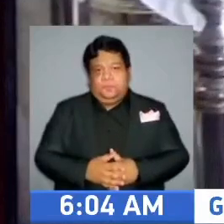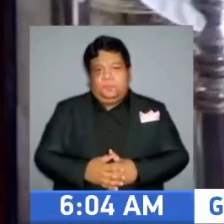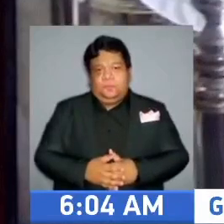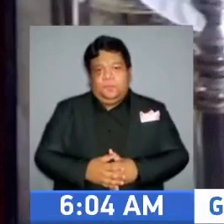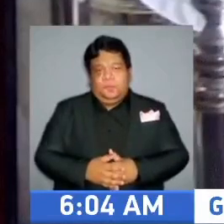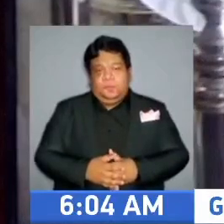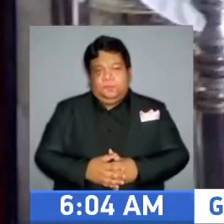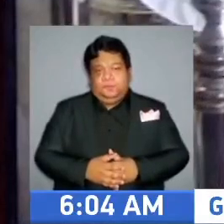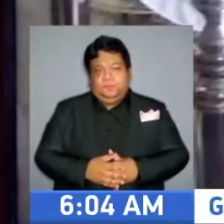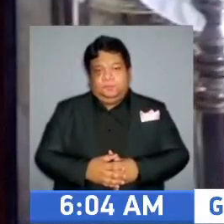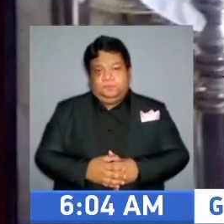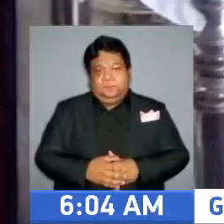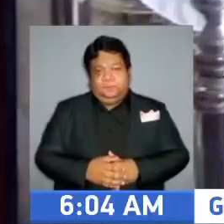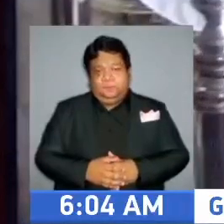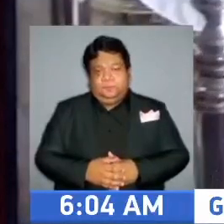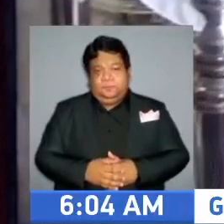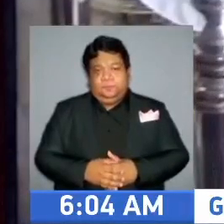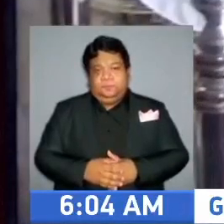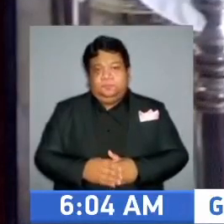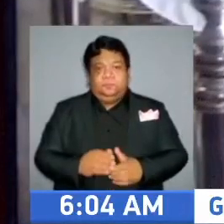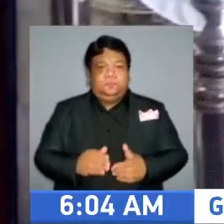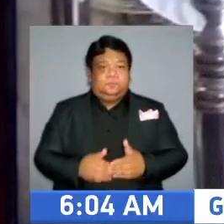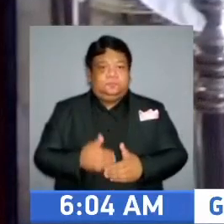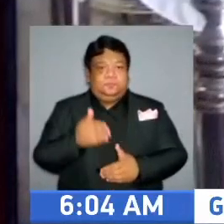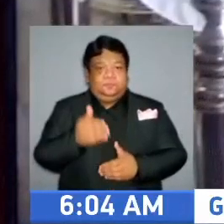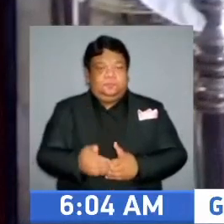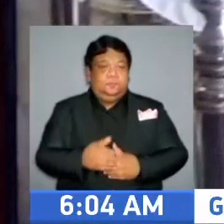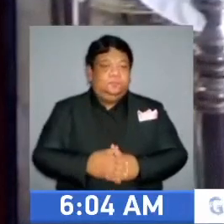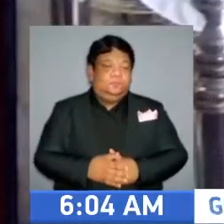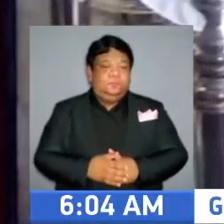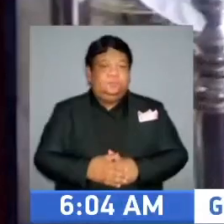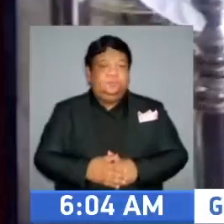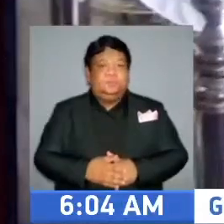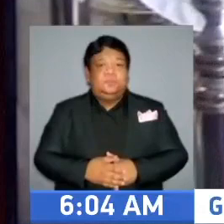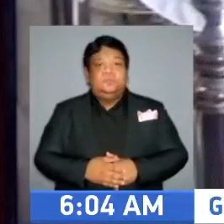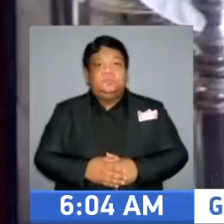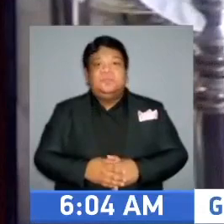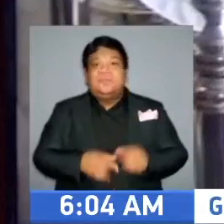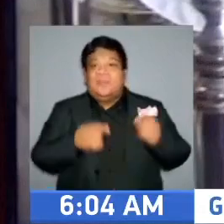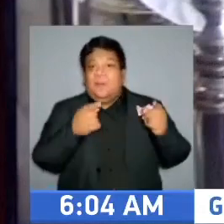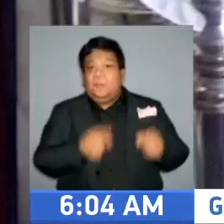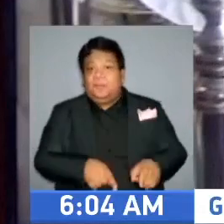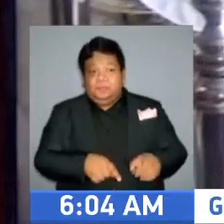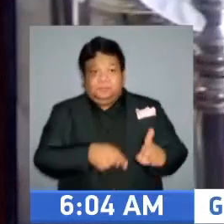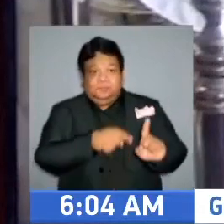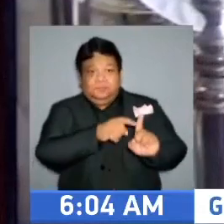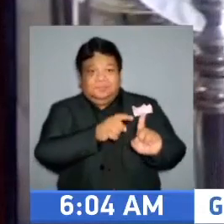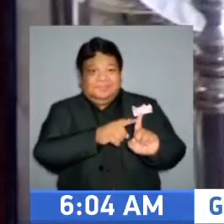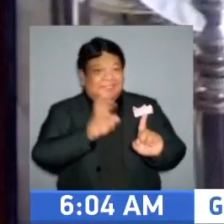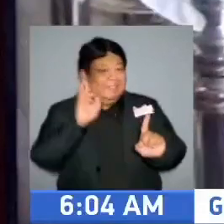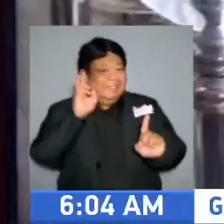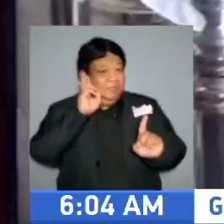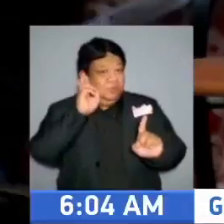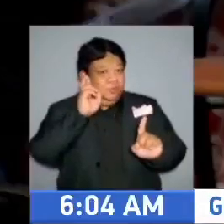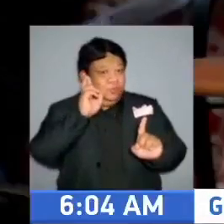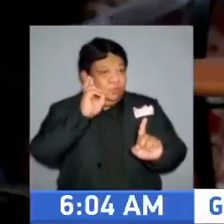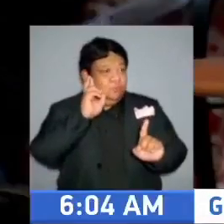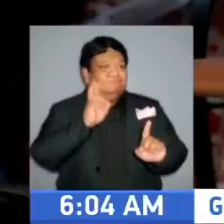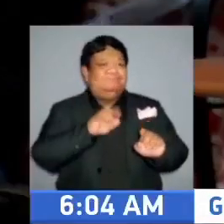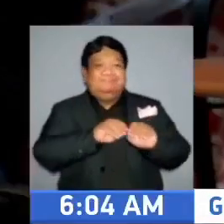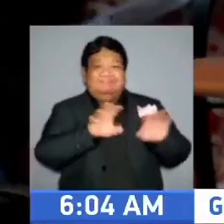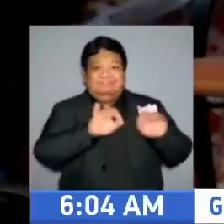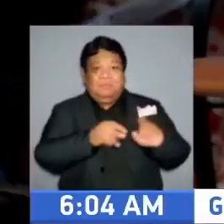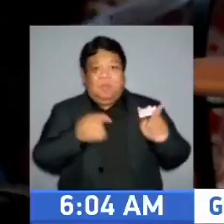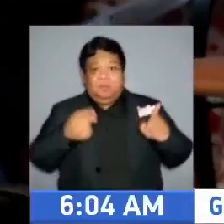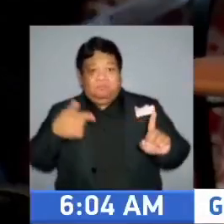Kinundena ng mga senador ang pagpaslang sa radio broadcaster na si Juan Humalon o DJ Johnny Walker. Sabi ni Senador Ronald Bato